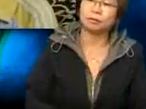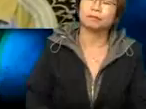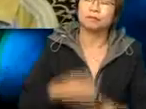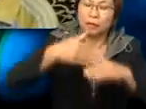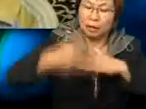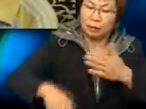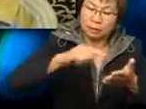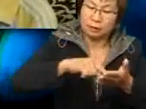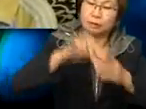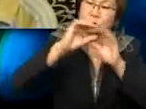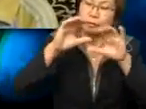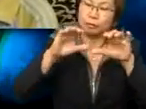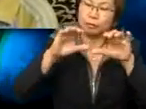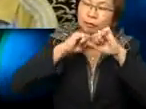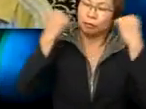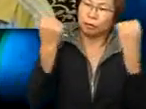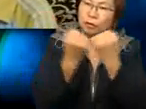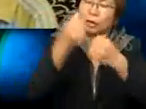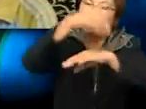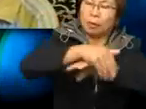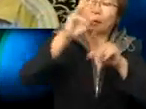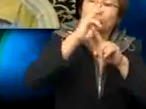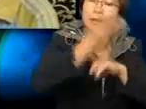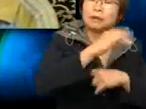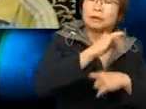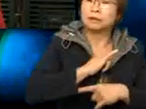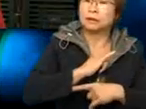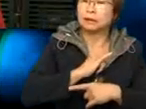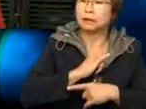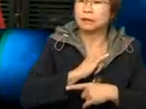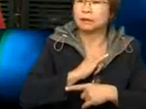Lepas ni, kalau persatuan Kak Ati nak buat malamal, saya nak berlakon lagi lah Kak Ati.